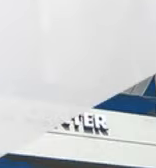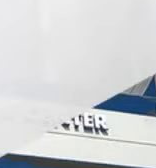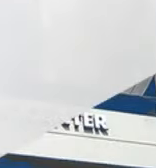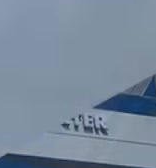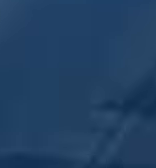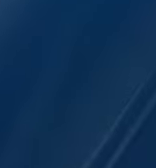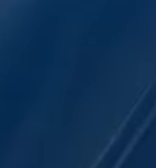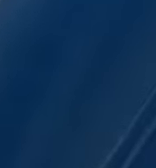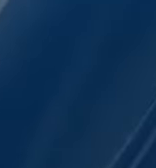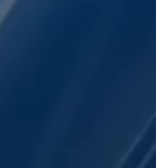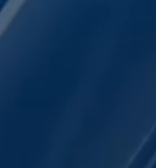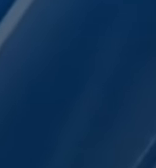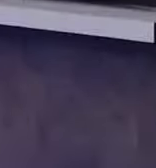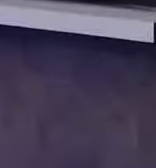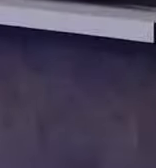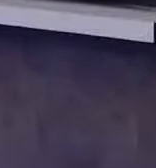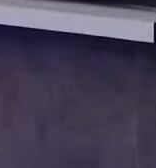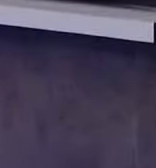Sinasabi nga po nila is...